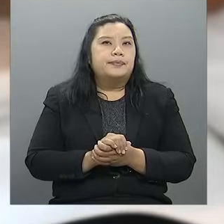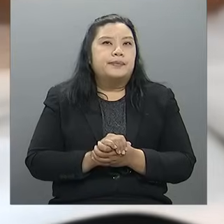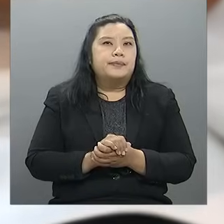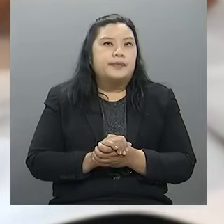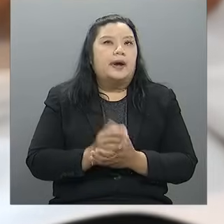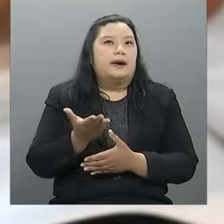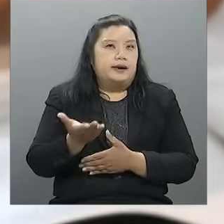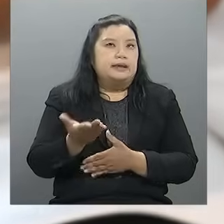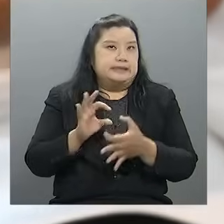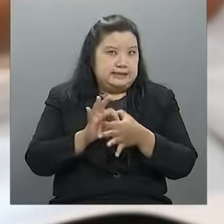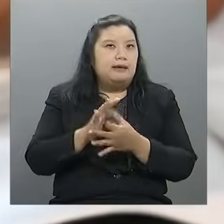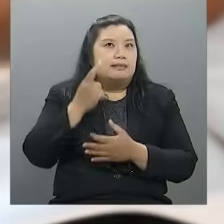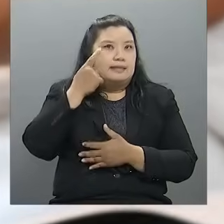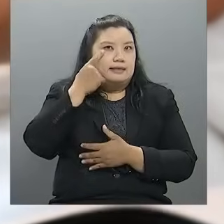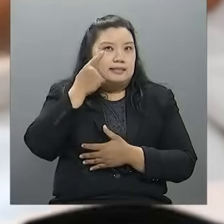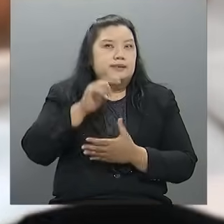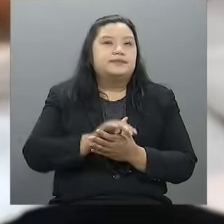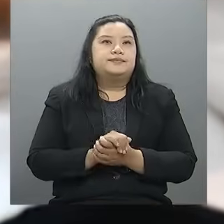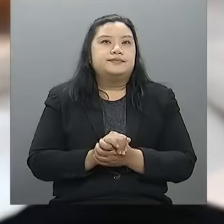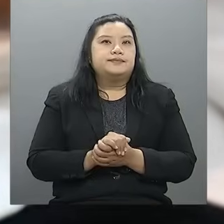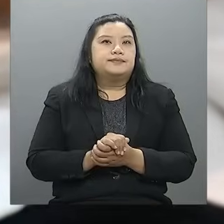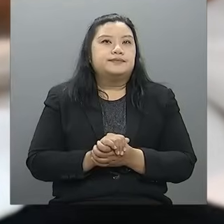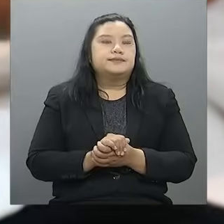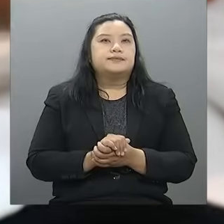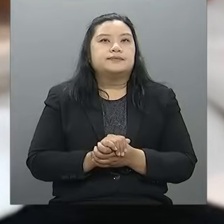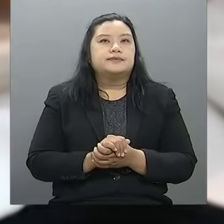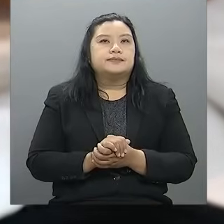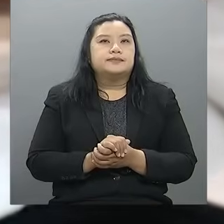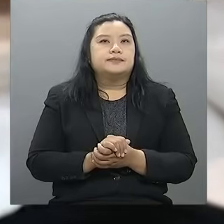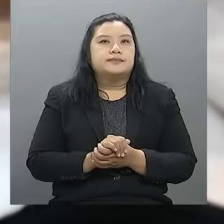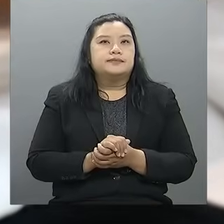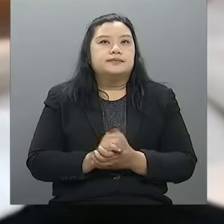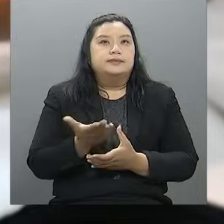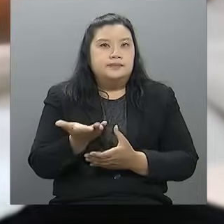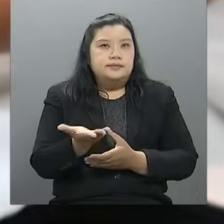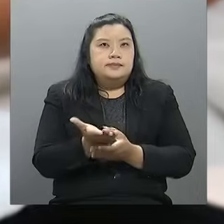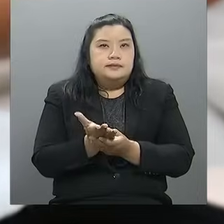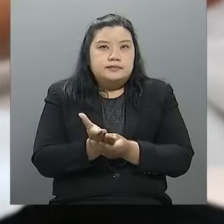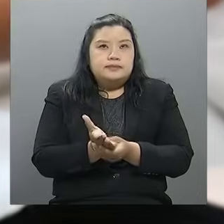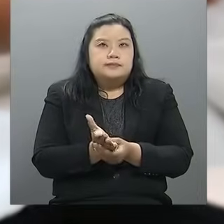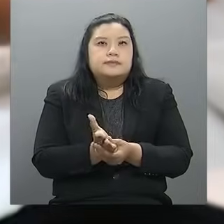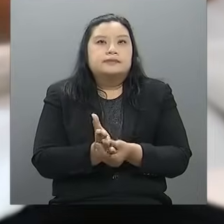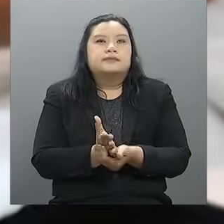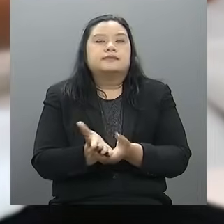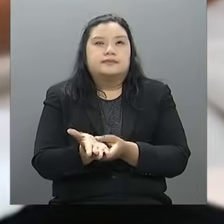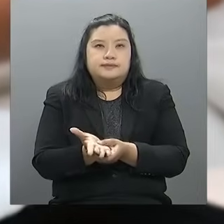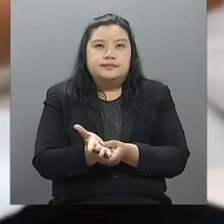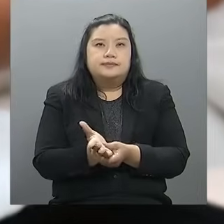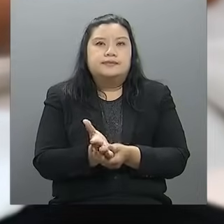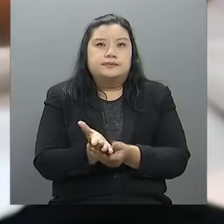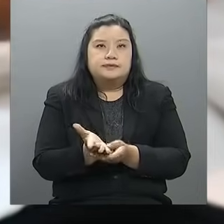คะคลักษในเหมอนการลกษณะของการกดช acknowledร ofrอันนี้ด้านในแล้วก็ลี่ cand